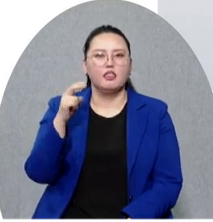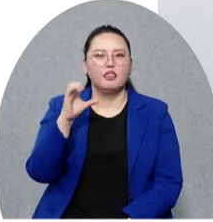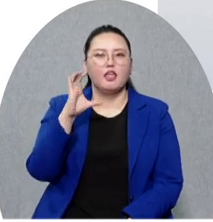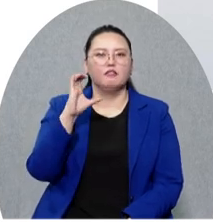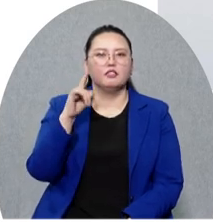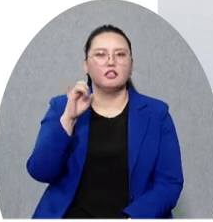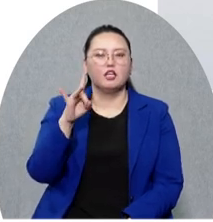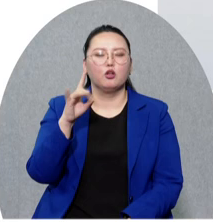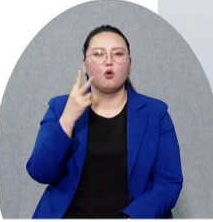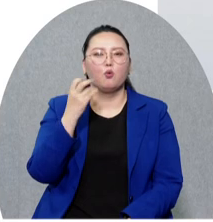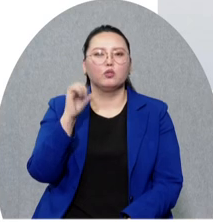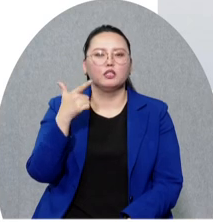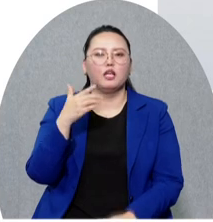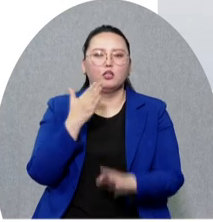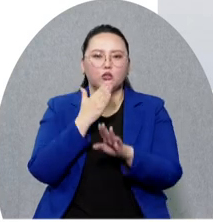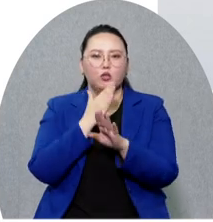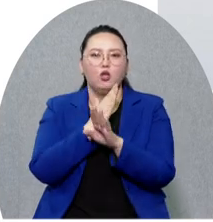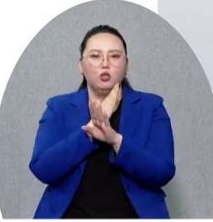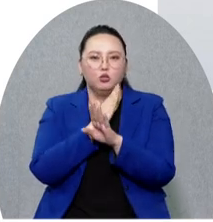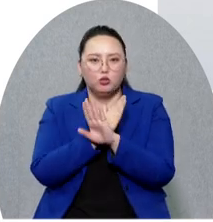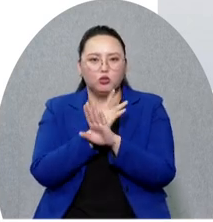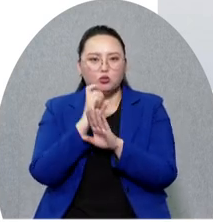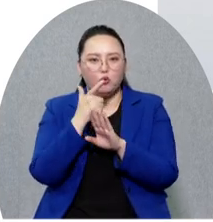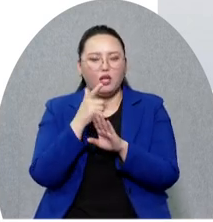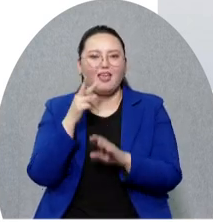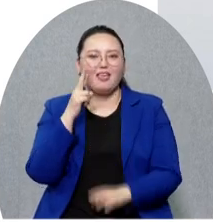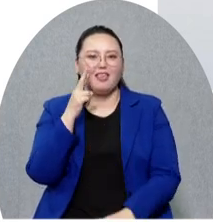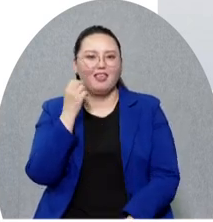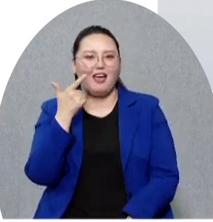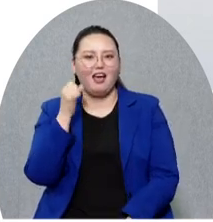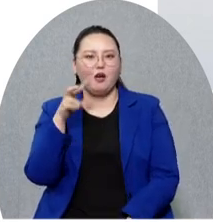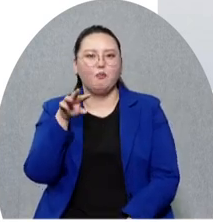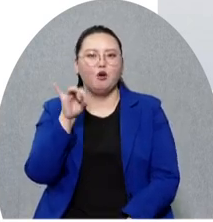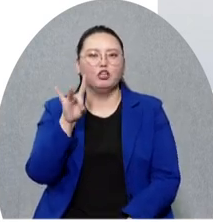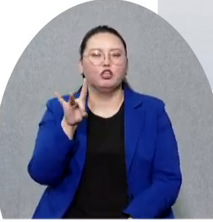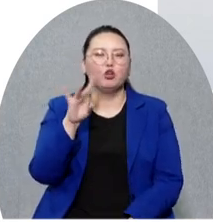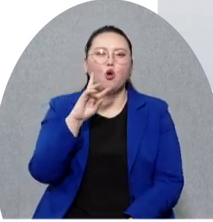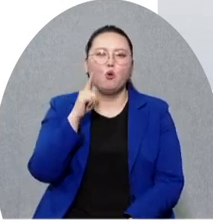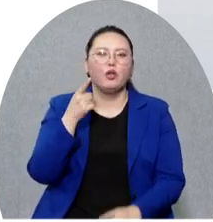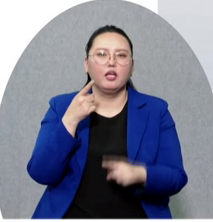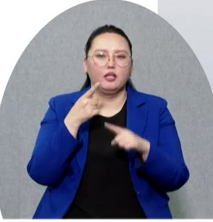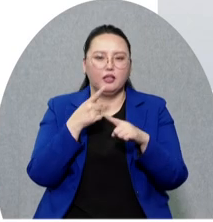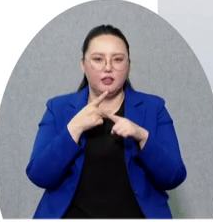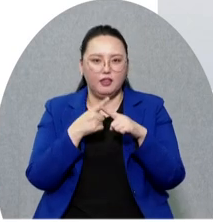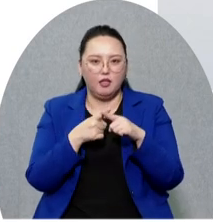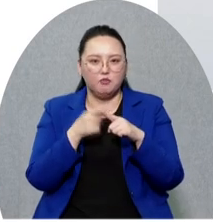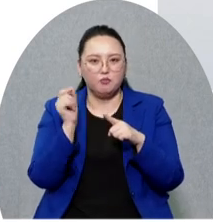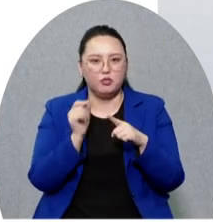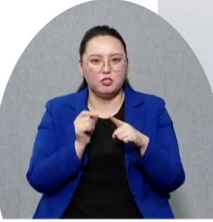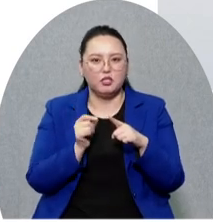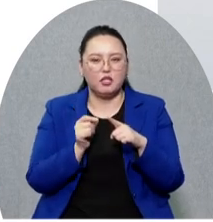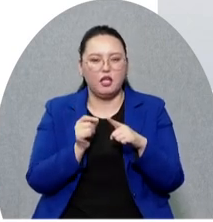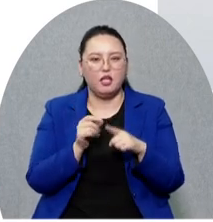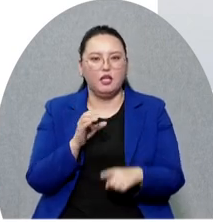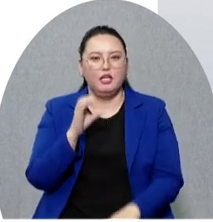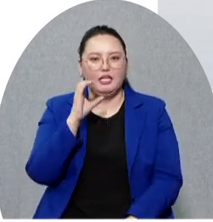өсгөр төгссөн үйл үндсэнд я г м л р яган молор гэж цэжилдэг.